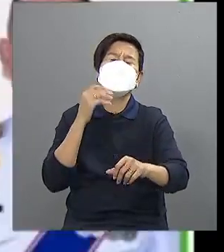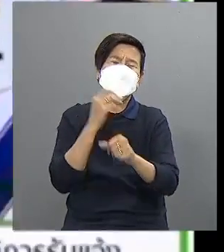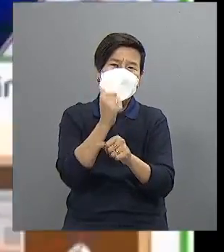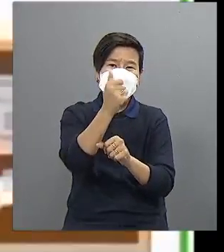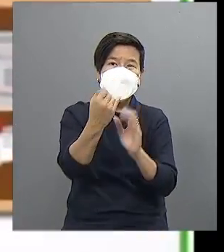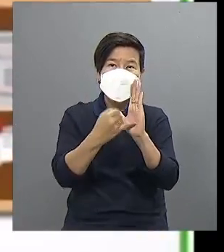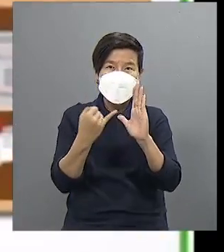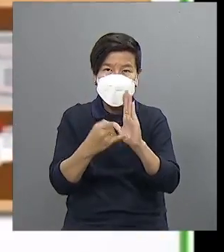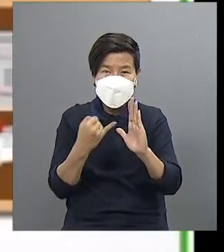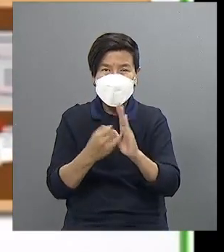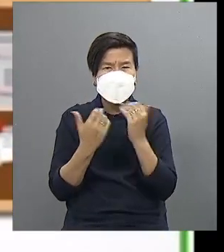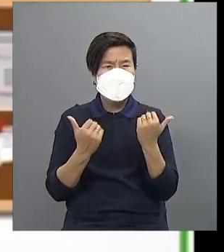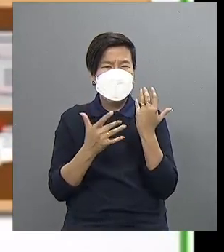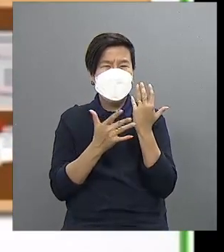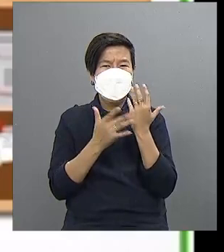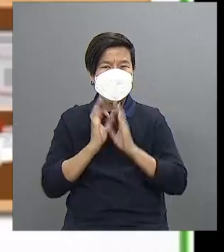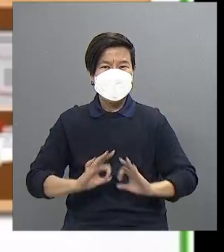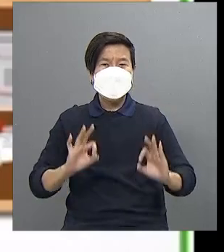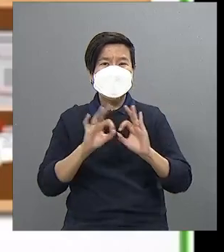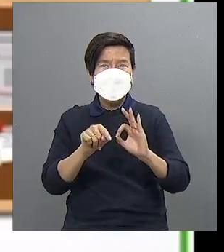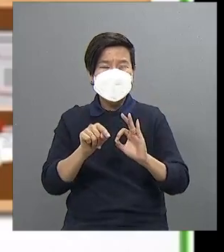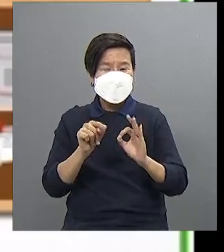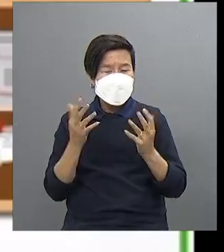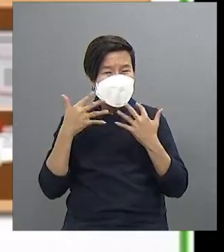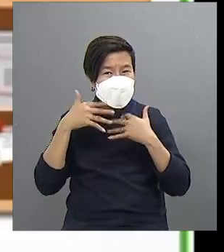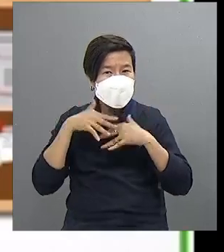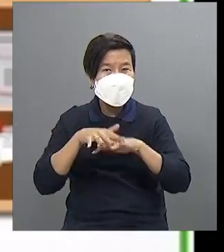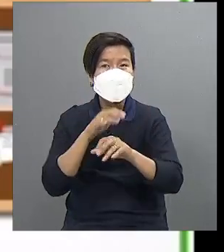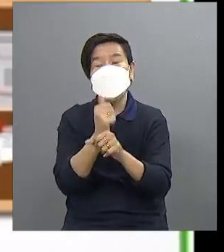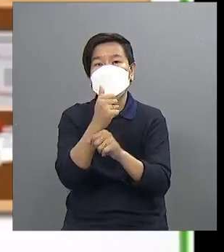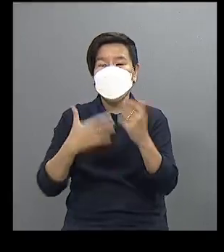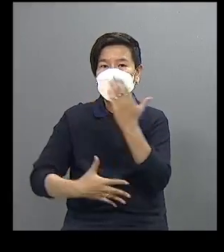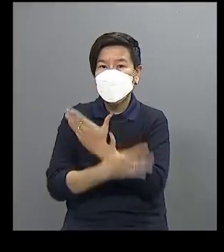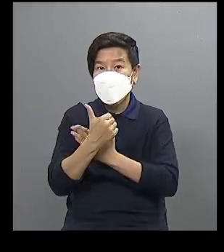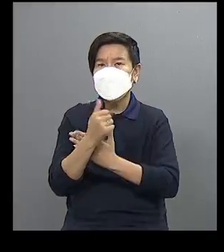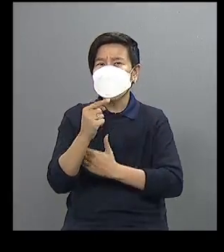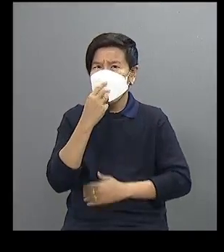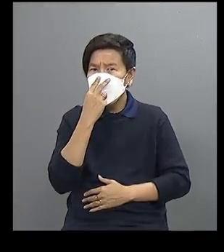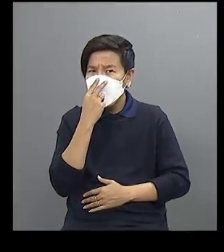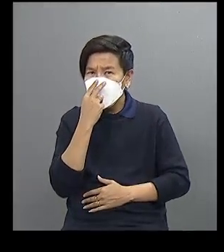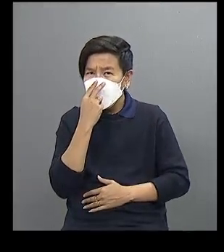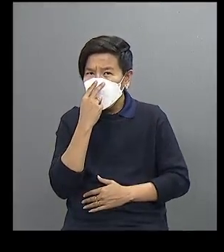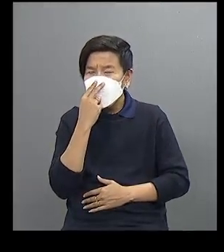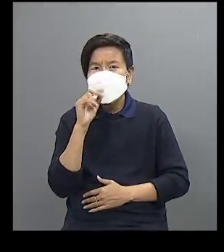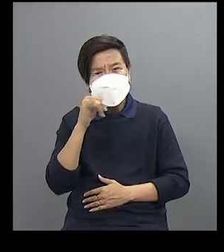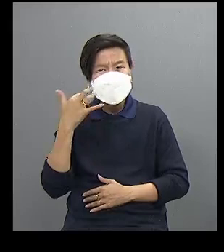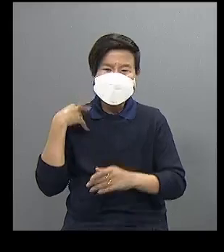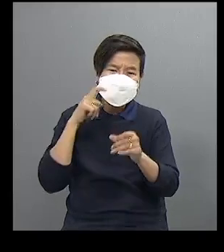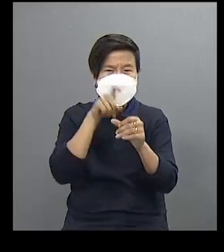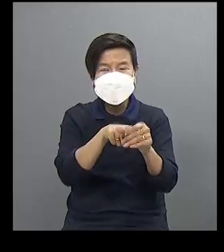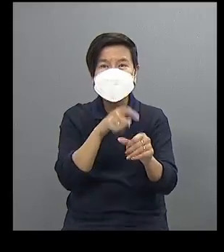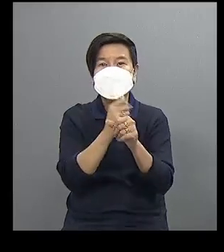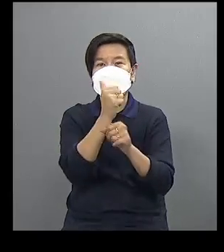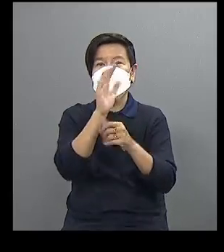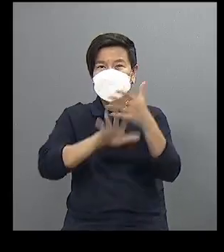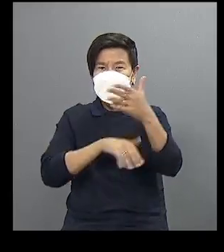าการแบบนี้เข้าทามมากๆเลย แต่ก็ถามีโอกาสจะใช้แต่ไมใช้จะดทสุดมีโอกาส คุวางแผนเตรีมจะใช้เหออีครัวเปคน